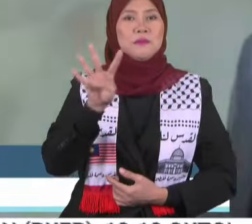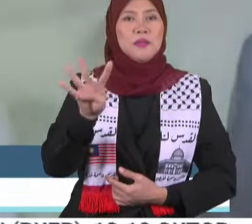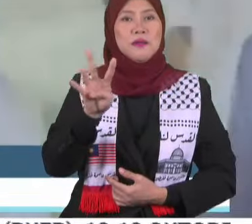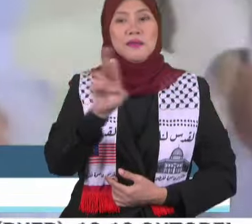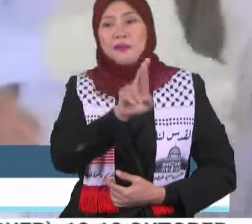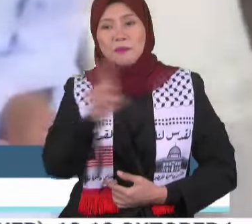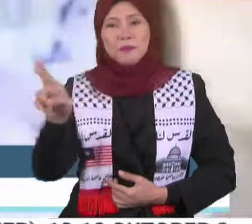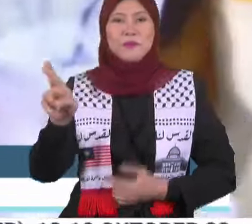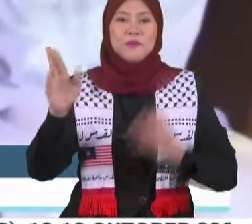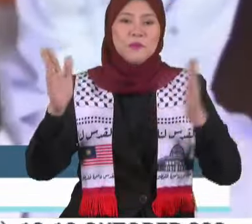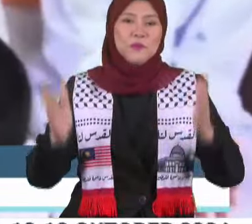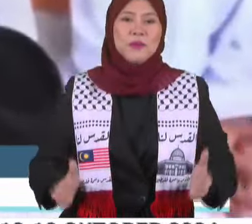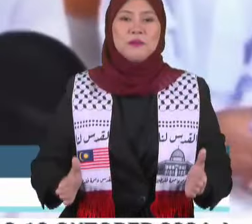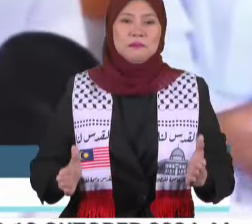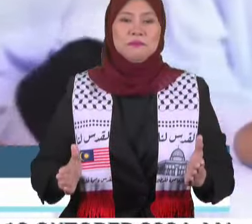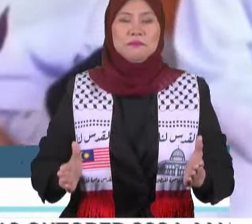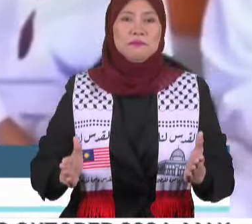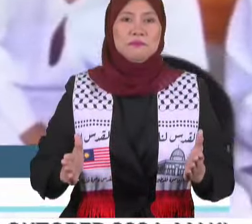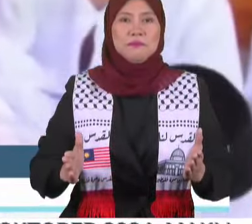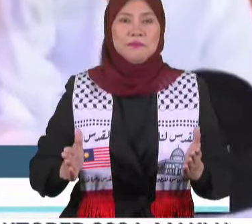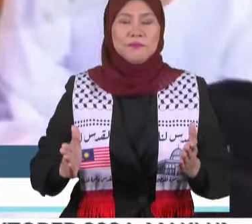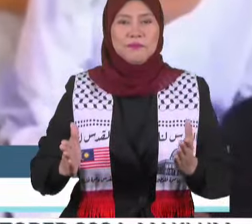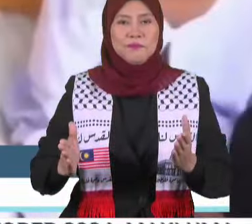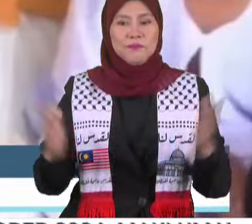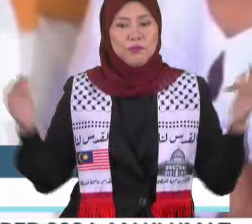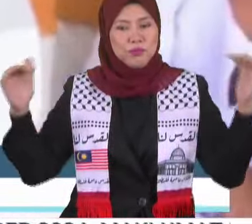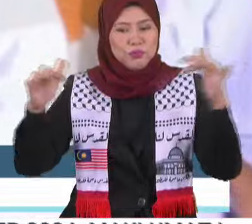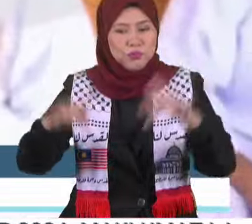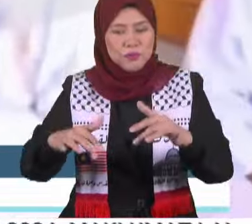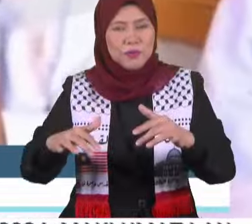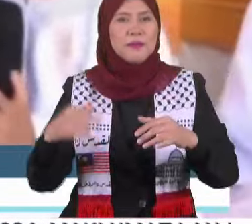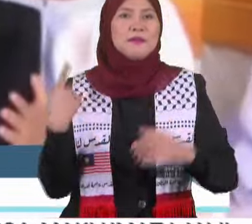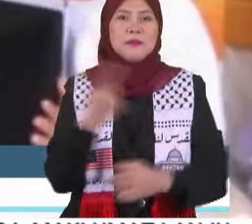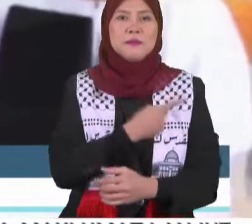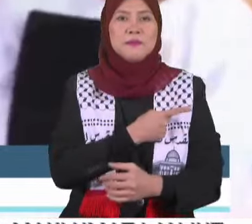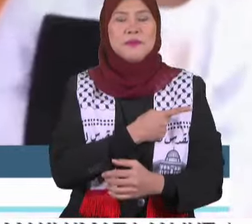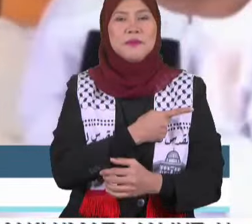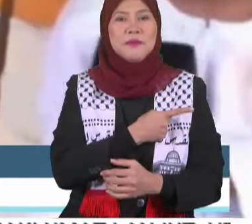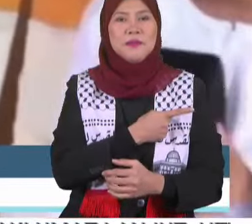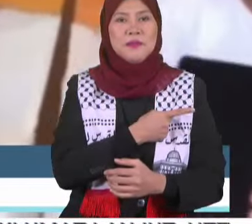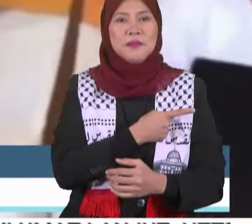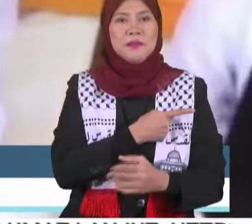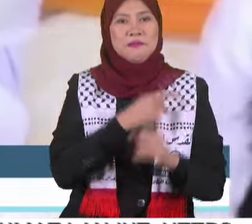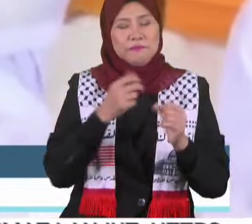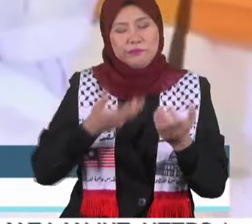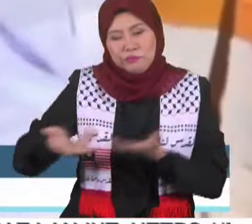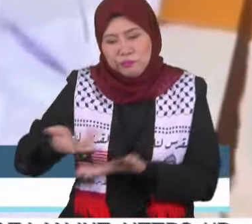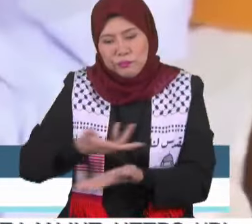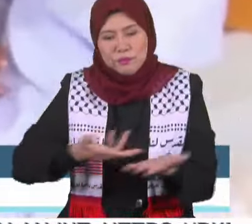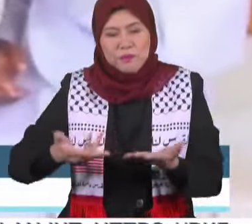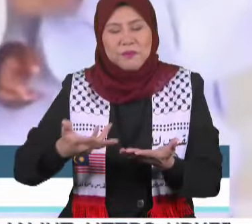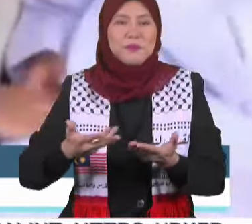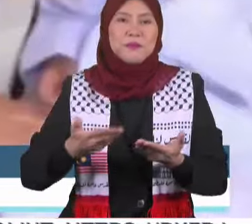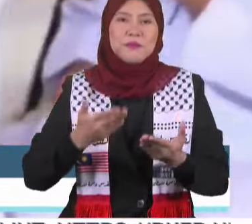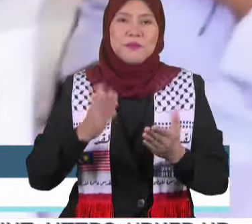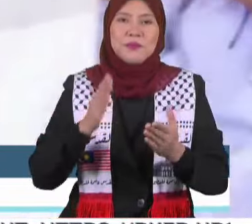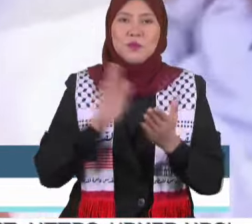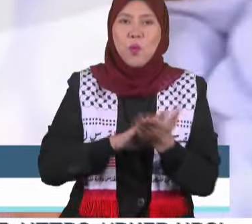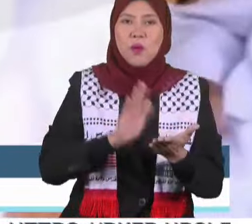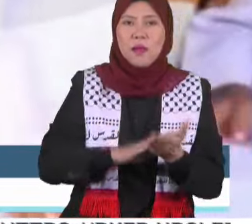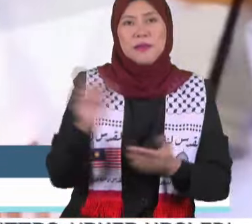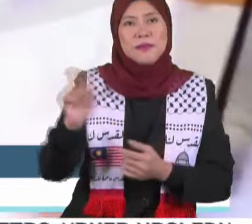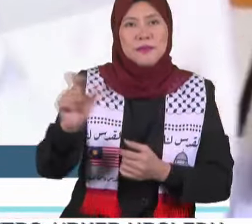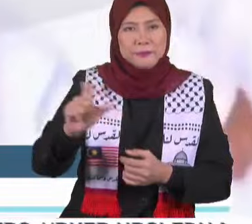24,000 hufaz untuk membuktikan bahawa kita menyantuni sekolah-sekolah atau mahatahfiz ini, tuan-tuan